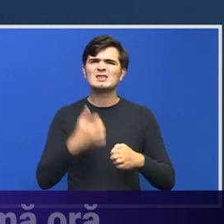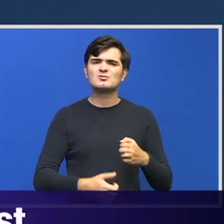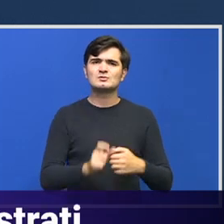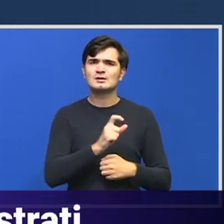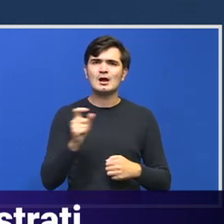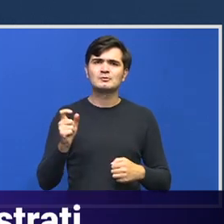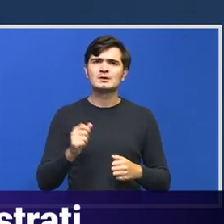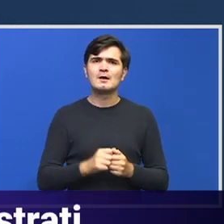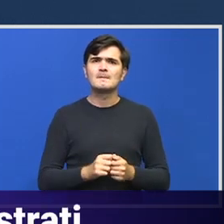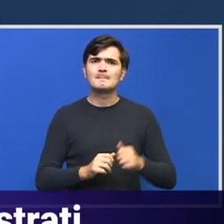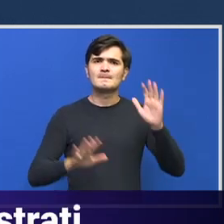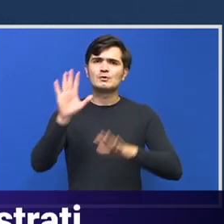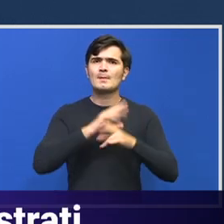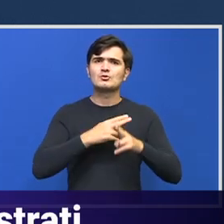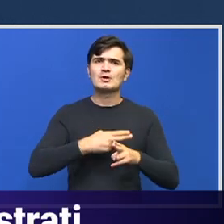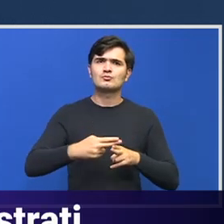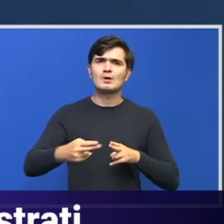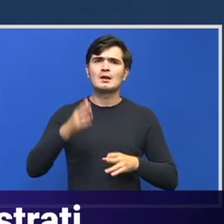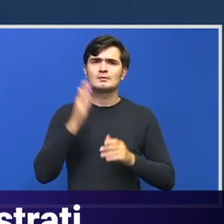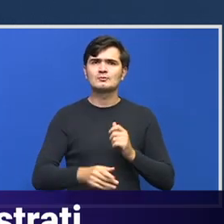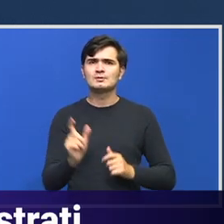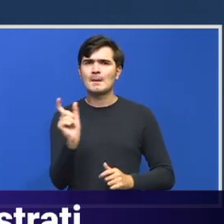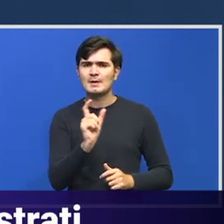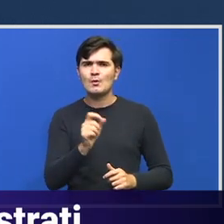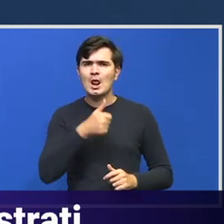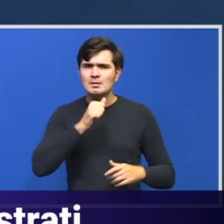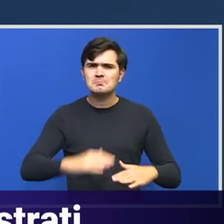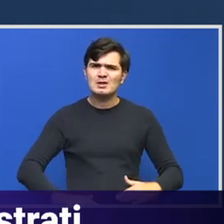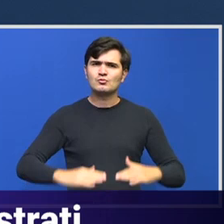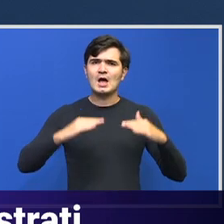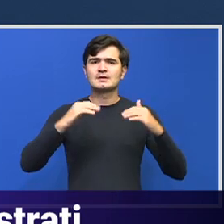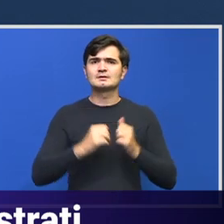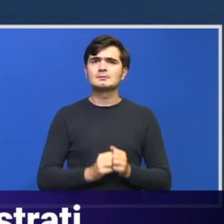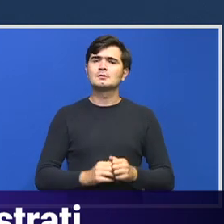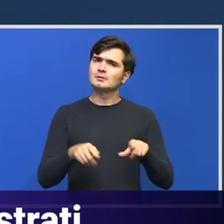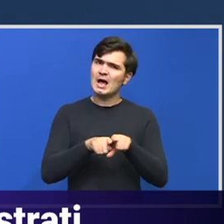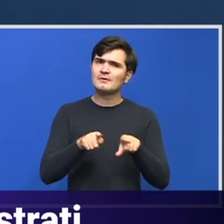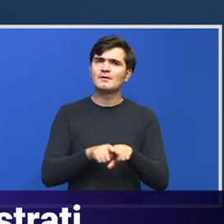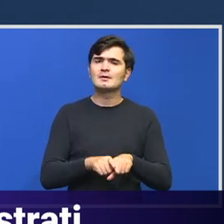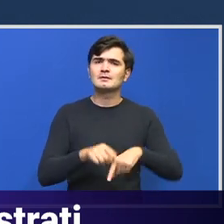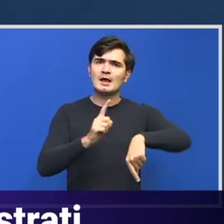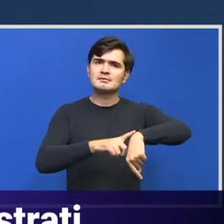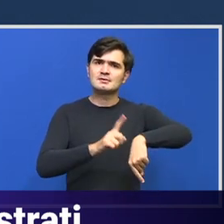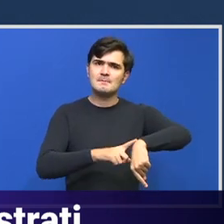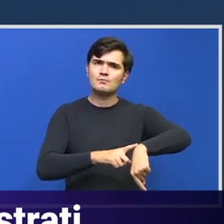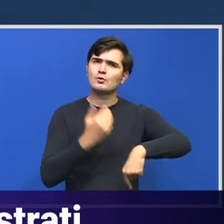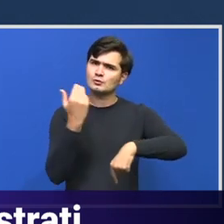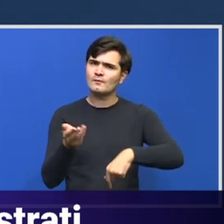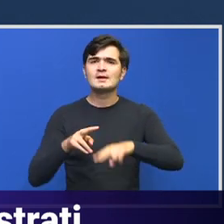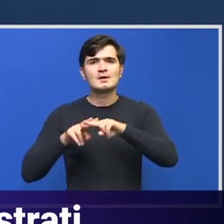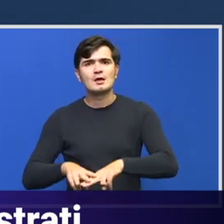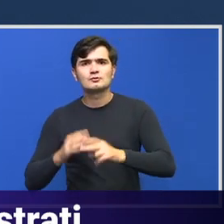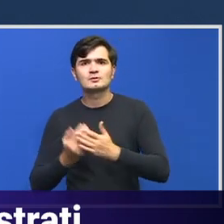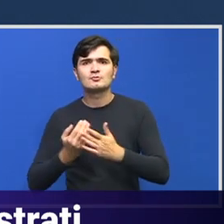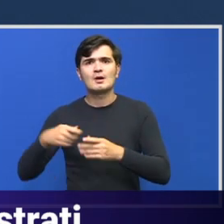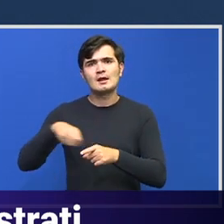de, în ultima perioadă din cauza inundațiilor, vom acorda în timp resursele pentru a repara și